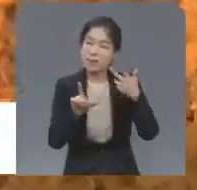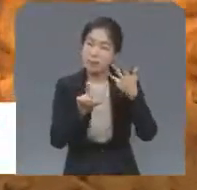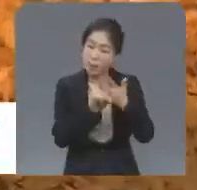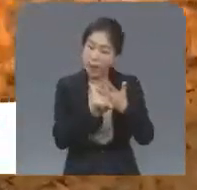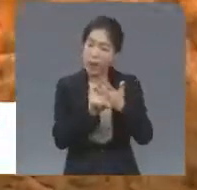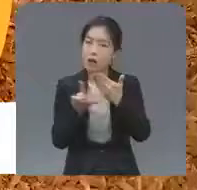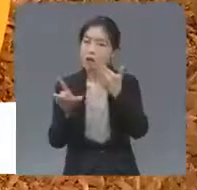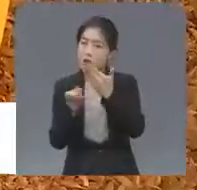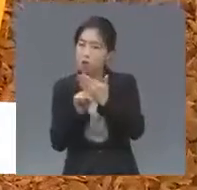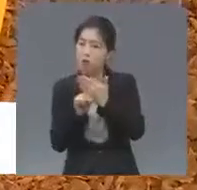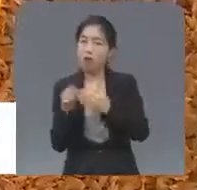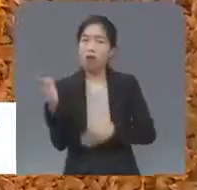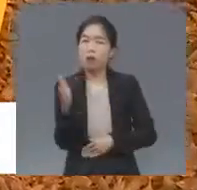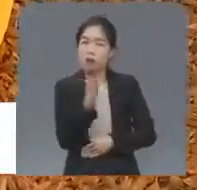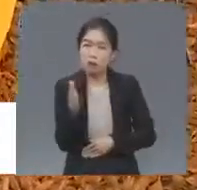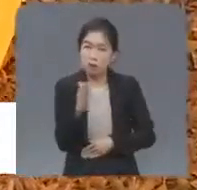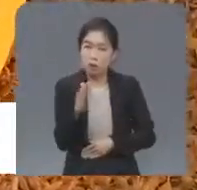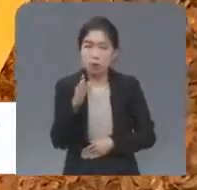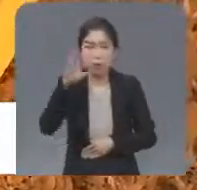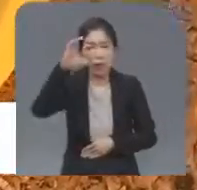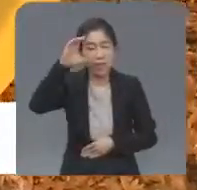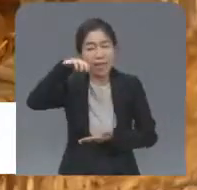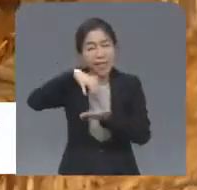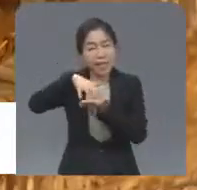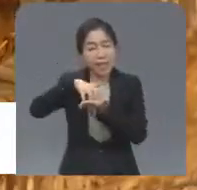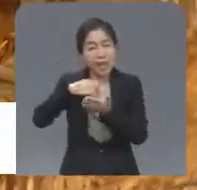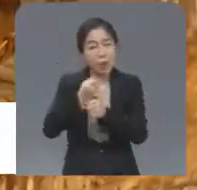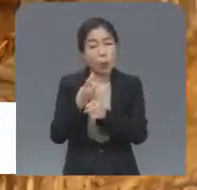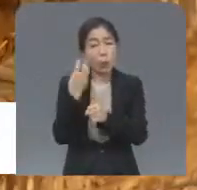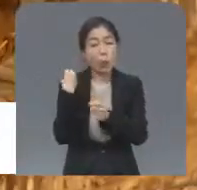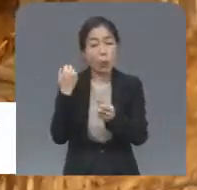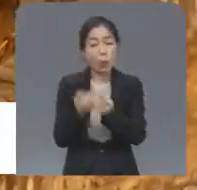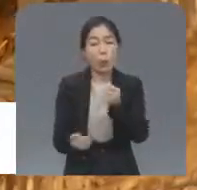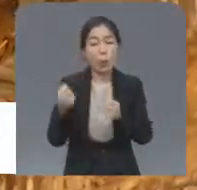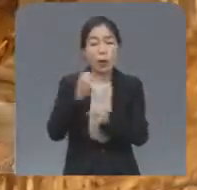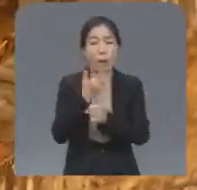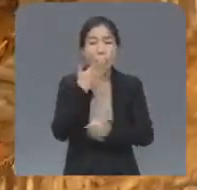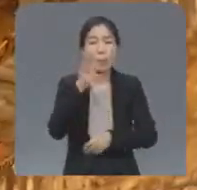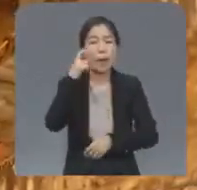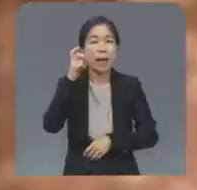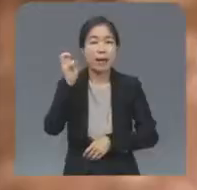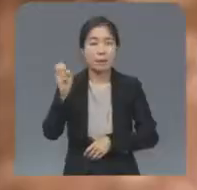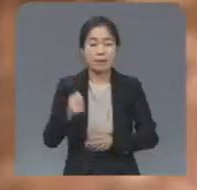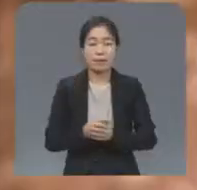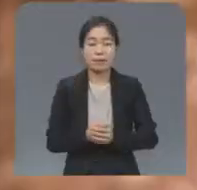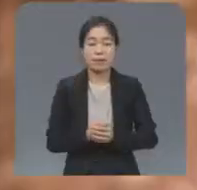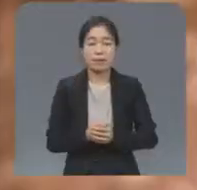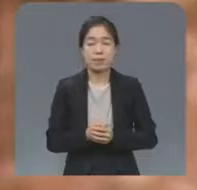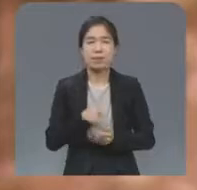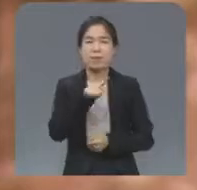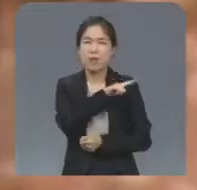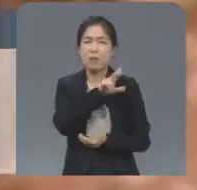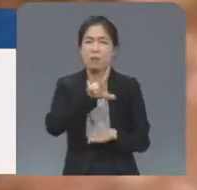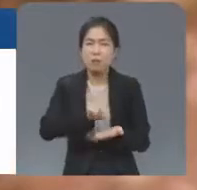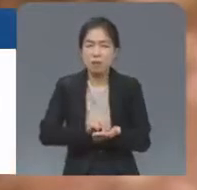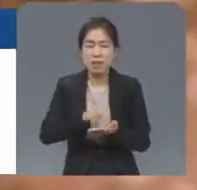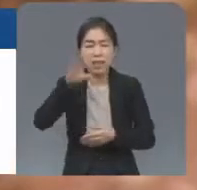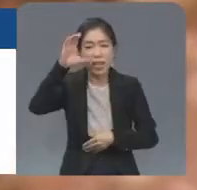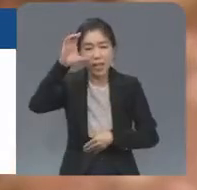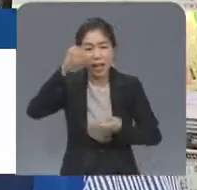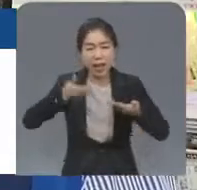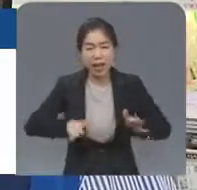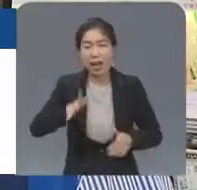올해 9월쯤은 돼야 달걀 생산량이 평년 수준을 회복할 것으로 전망하고 있습니다. 가장 큰 원인은 계란을